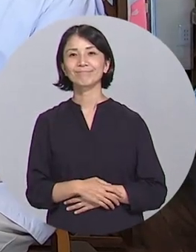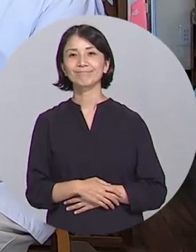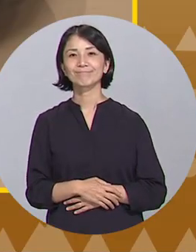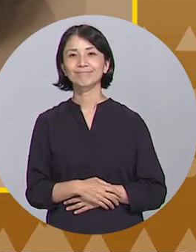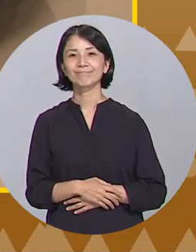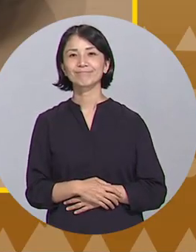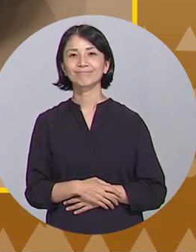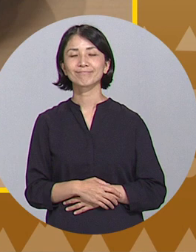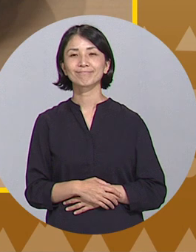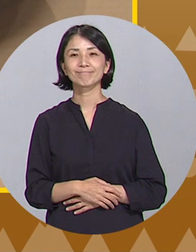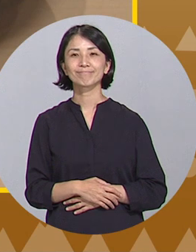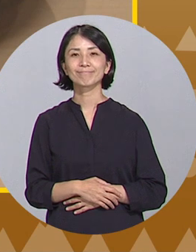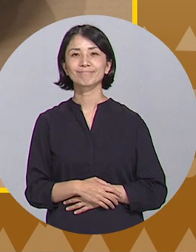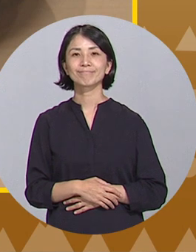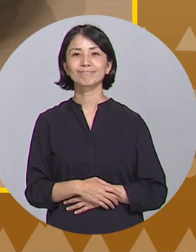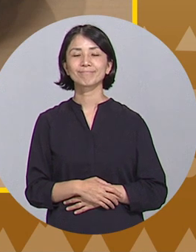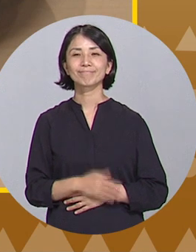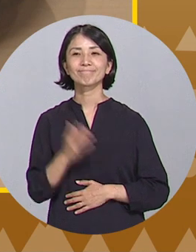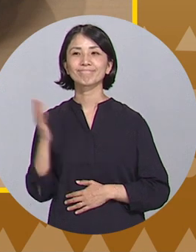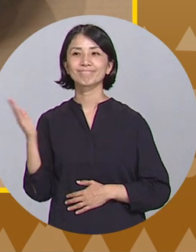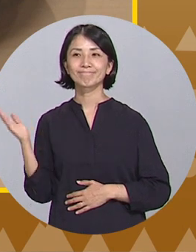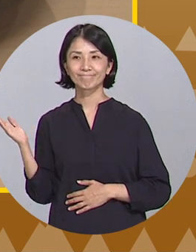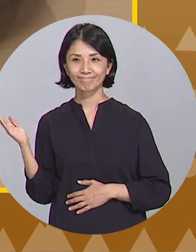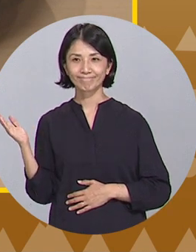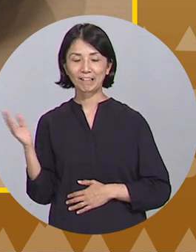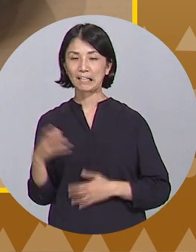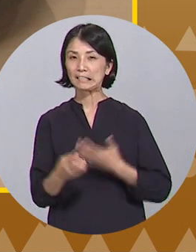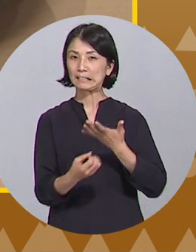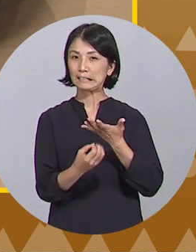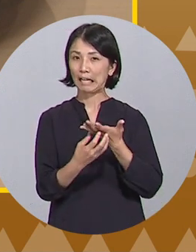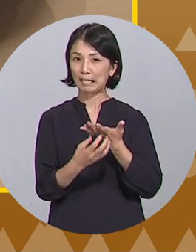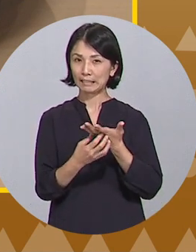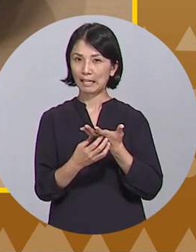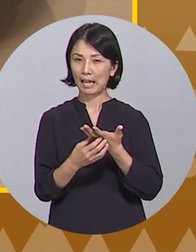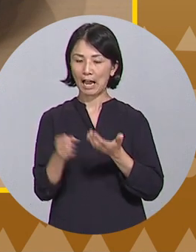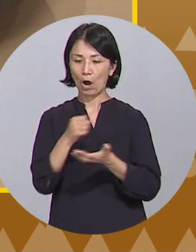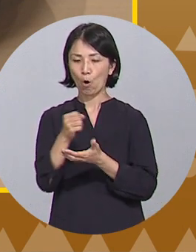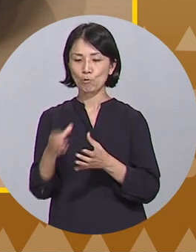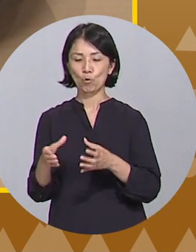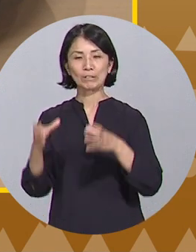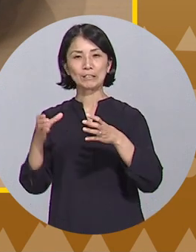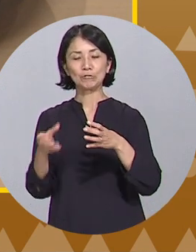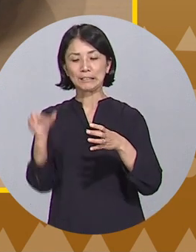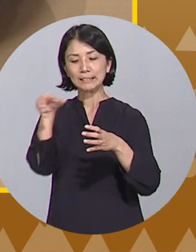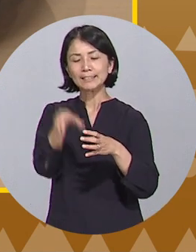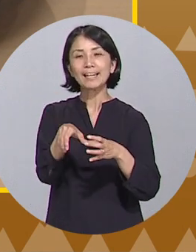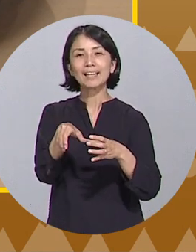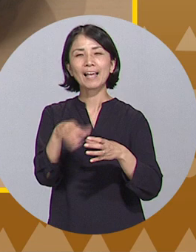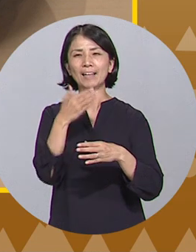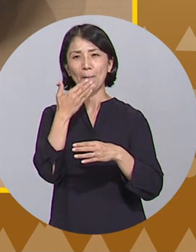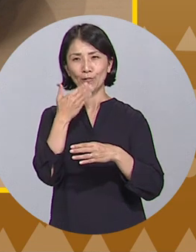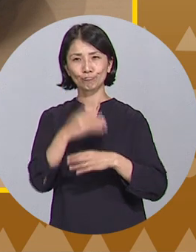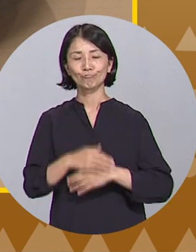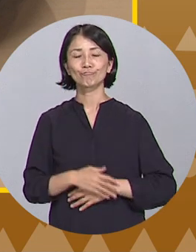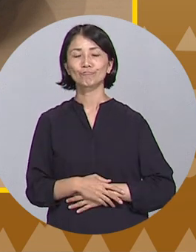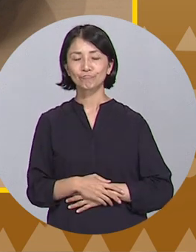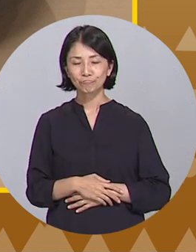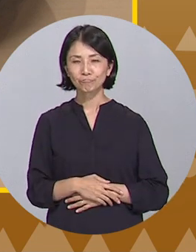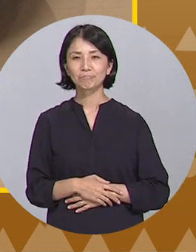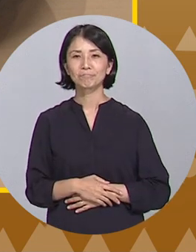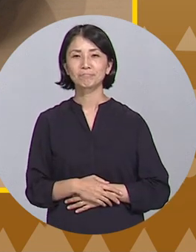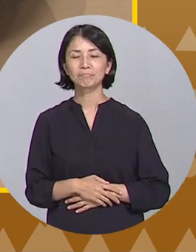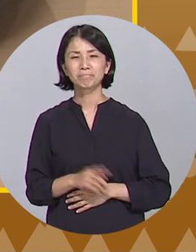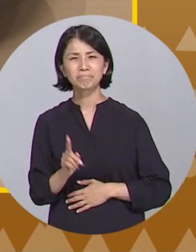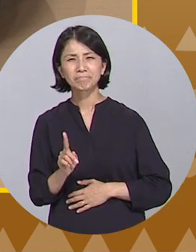な。 そして最後は焼いた塩あんびんをお味噌汁に入れて食べてみました。 どうな